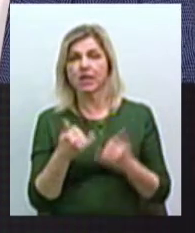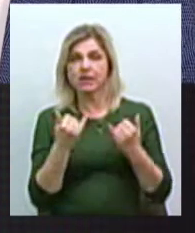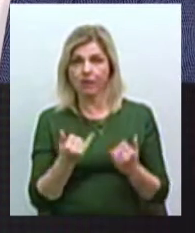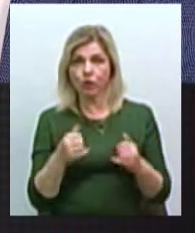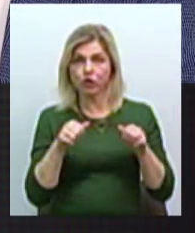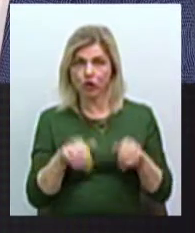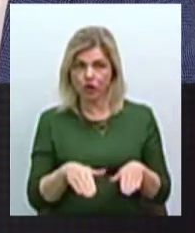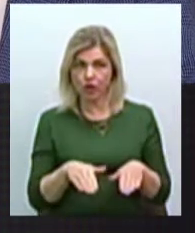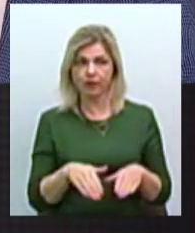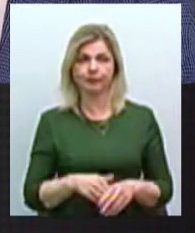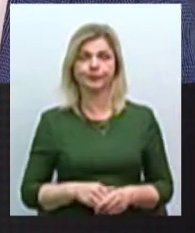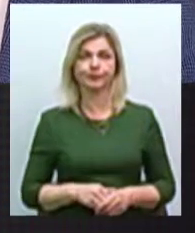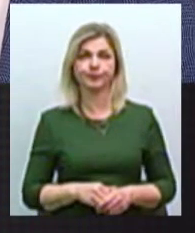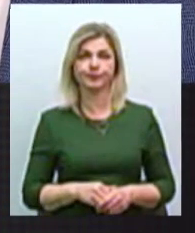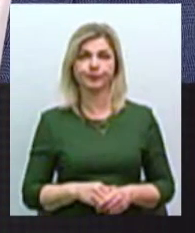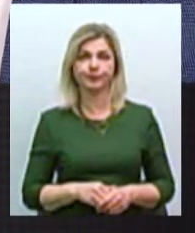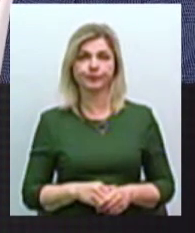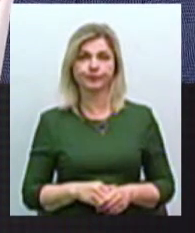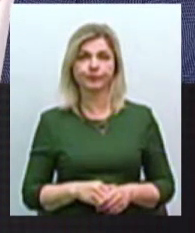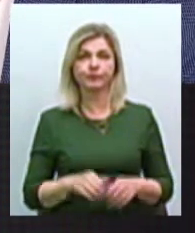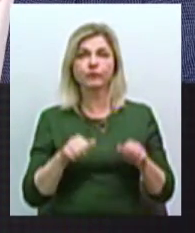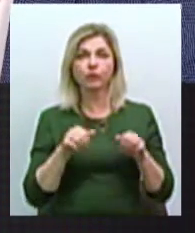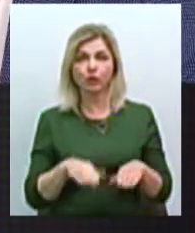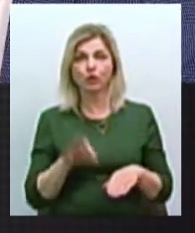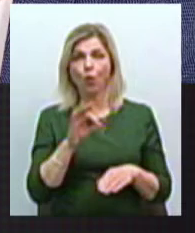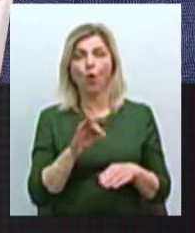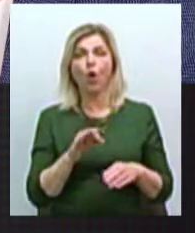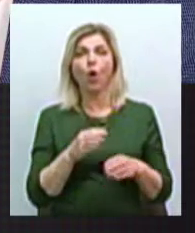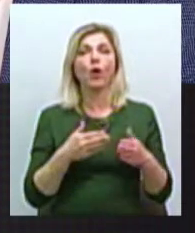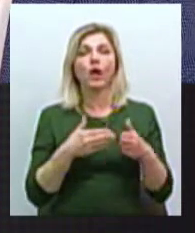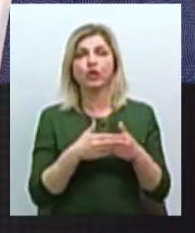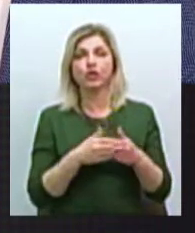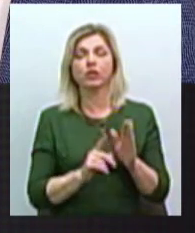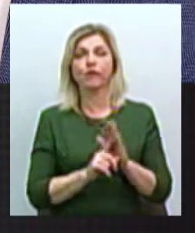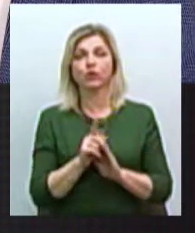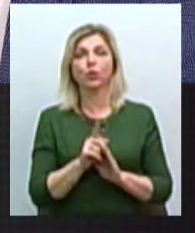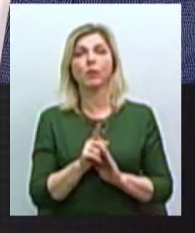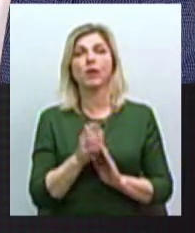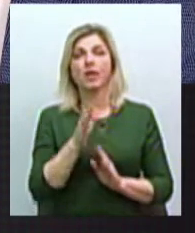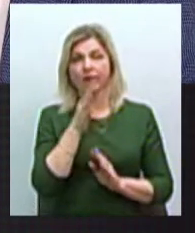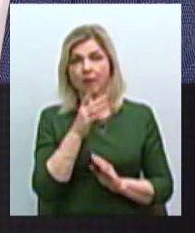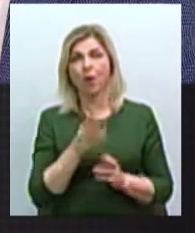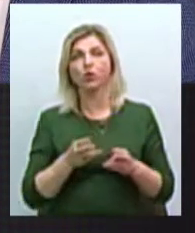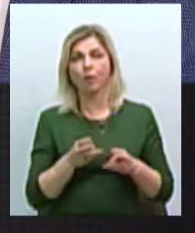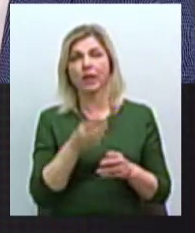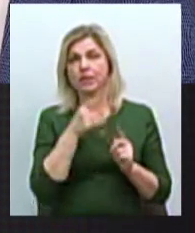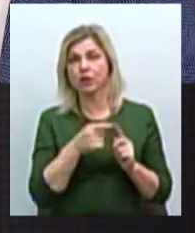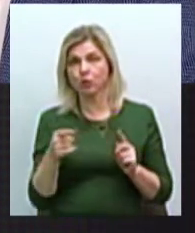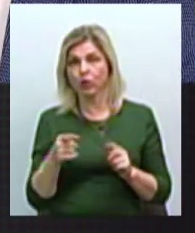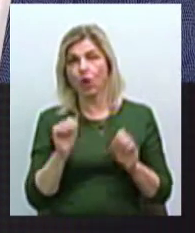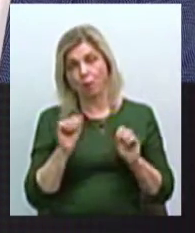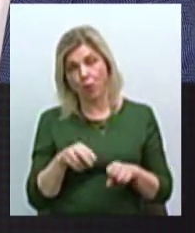решении, значит, решение о вот, ограничении вступает в силу с момента начала отопительного сезона. Можно ли